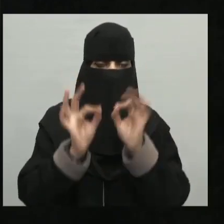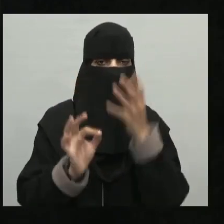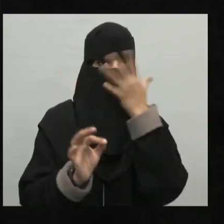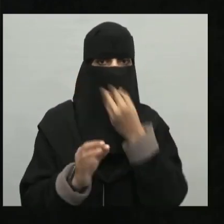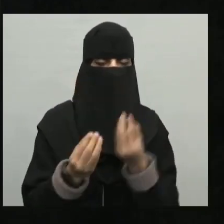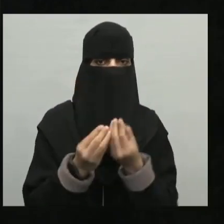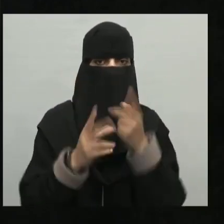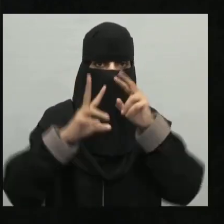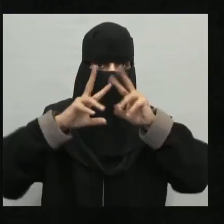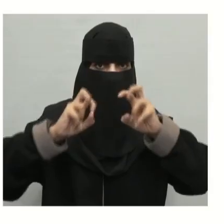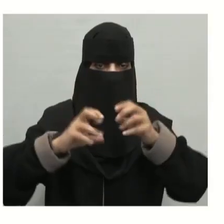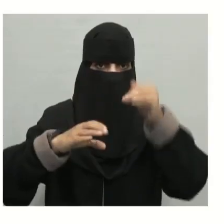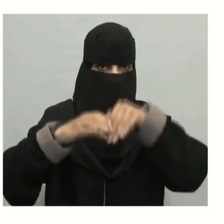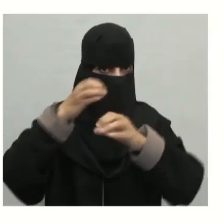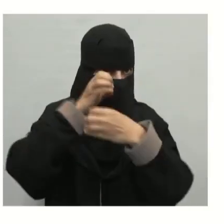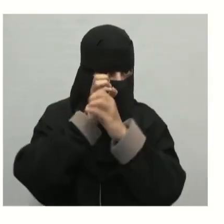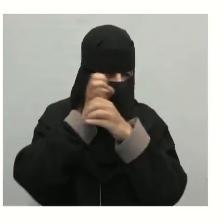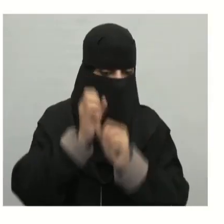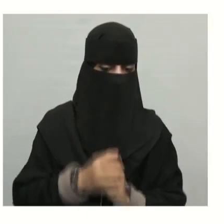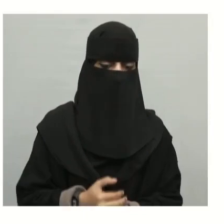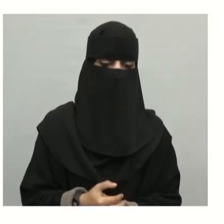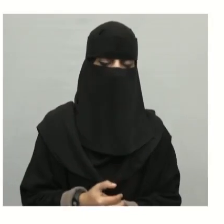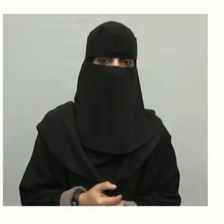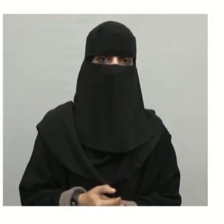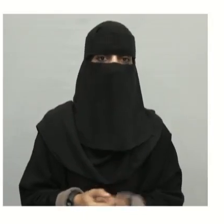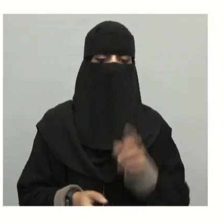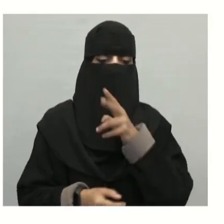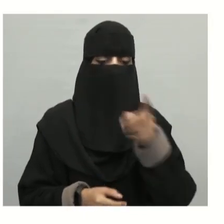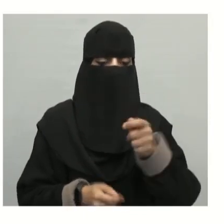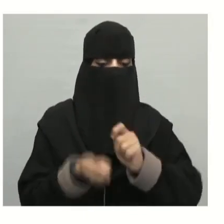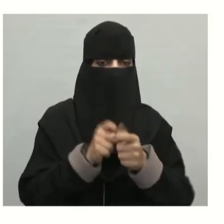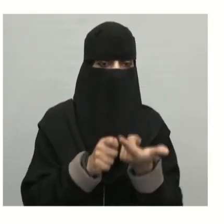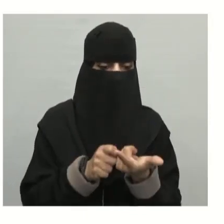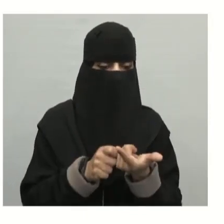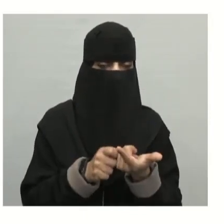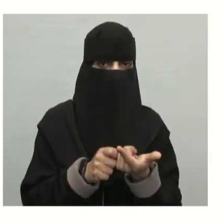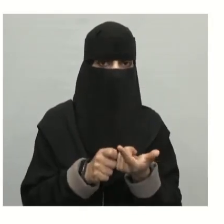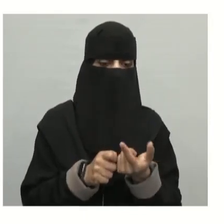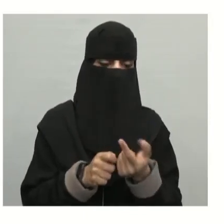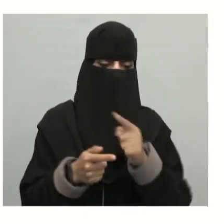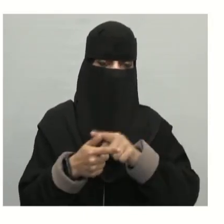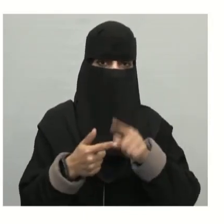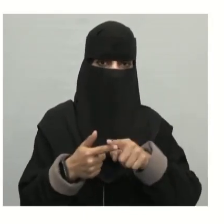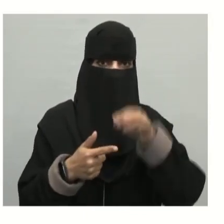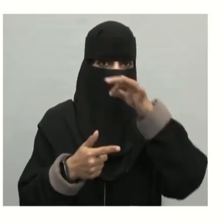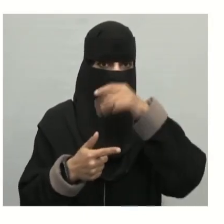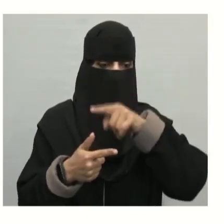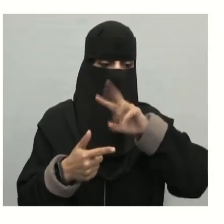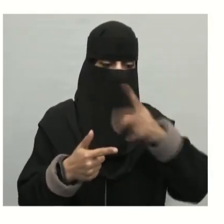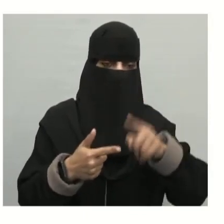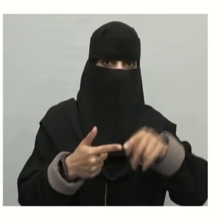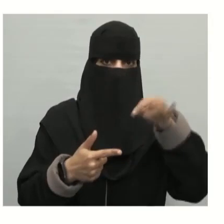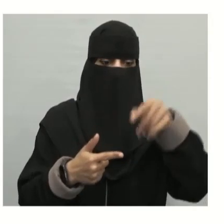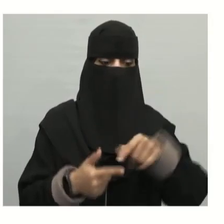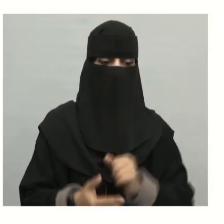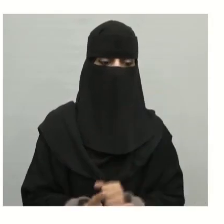عند فحصها تحت المجهر قلنا انواع الصخور متحوله المتحوله صخور متورقه وصخور